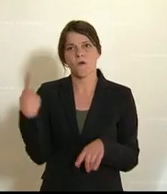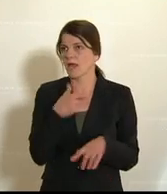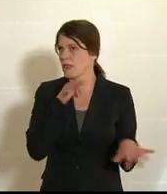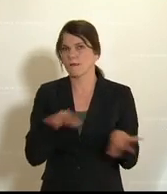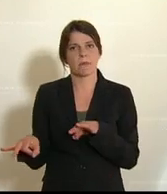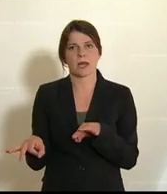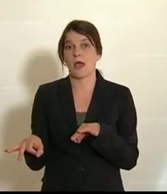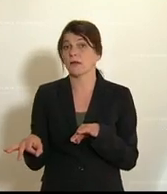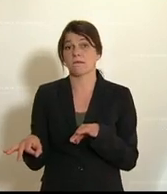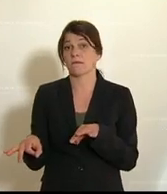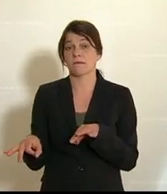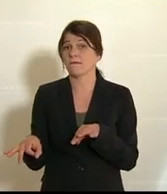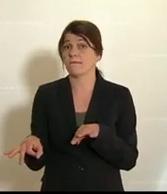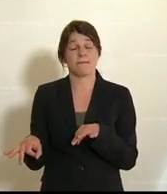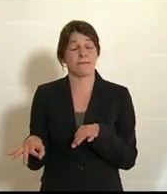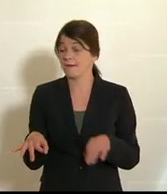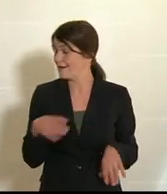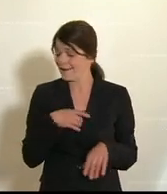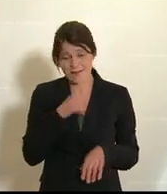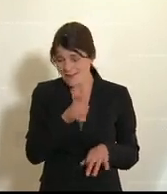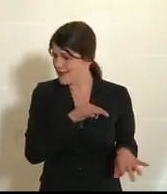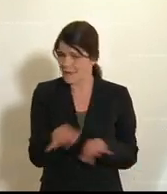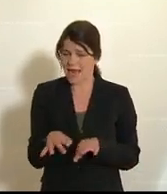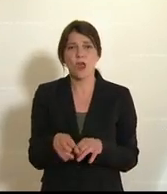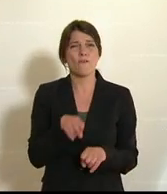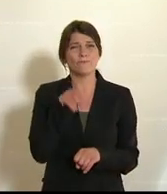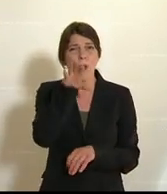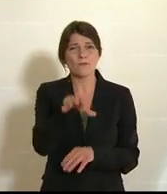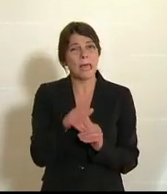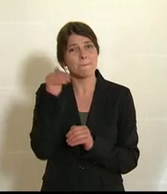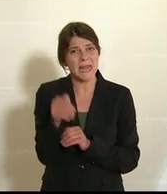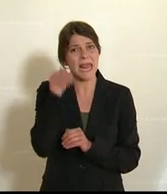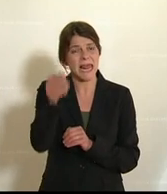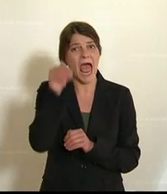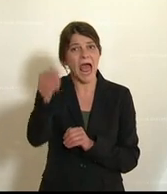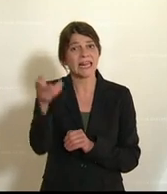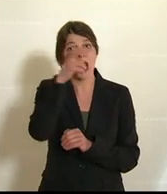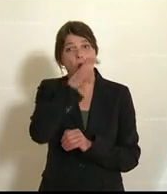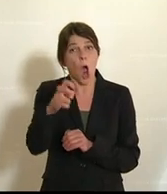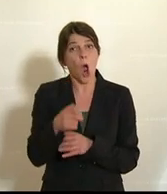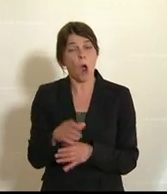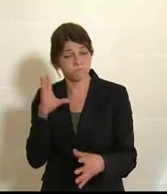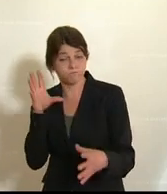bereit, und zwar absolut nicht bereit, 15 Milliarden Euro im Rahmen